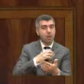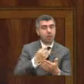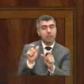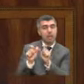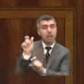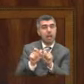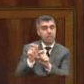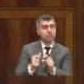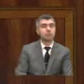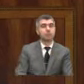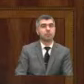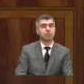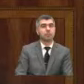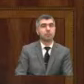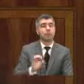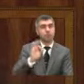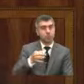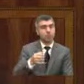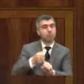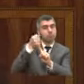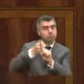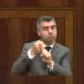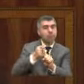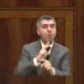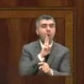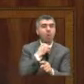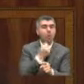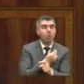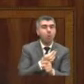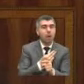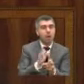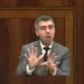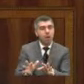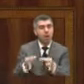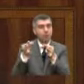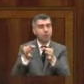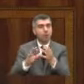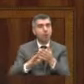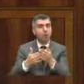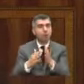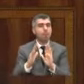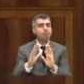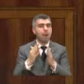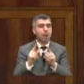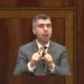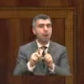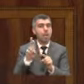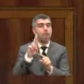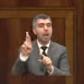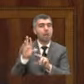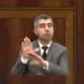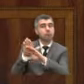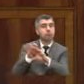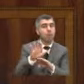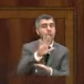المواطن، ونقدر كذلك مجهودات الحكومة باتخاذ مجموعة من القرارات الشجاعة بتوجيهات ملكية، حيث